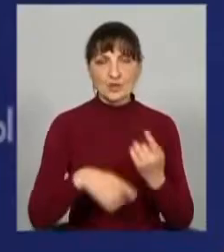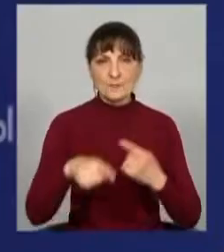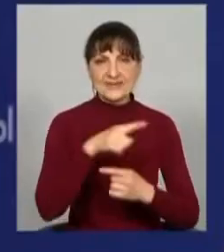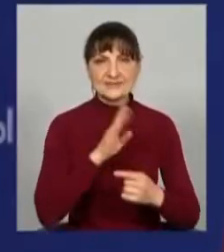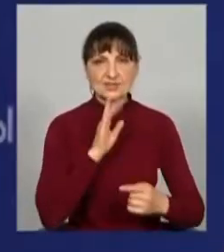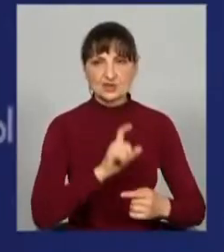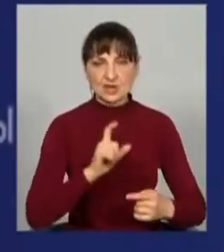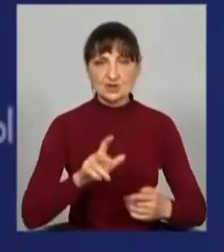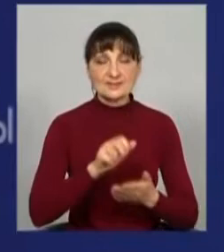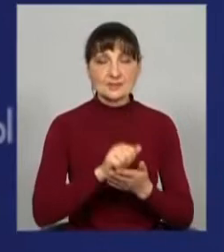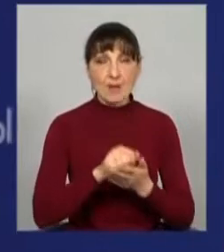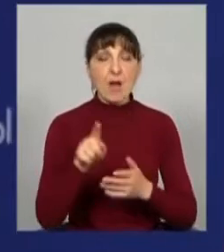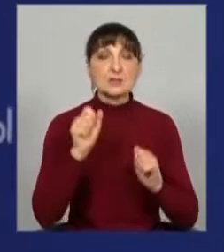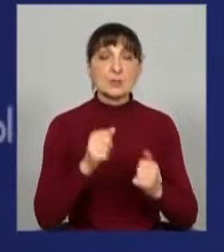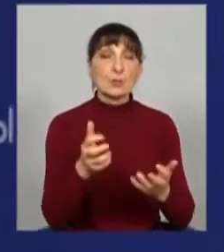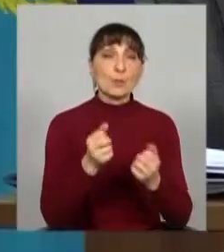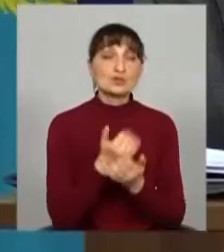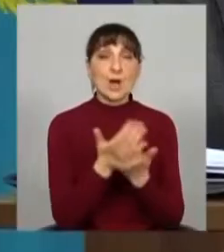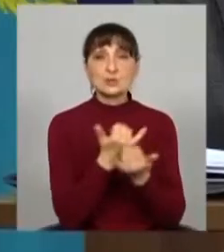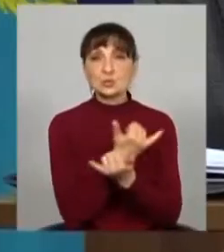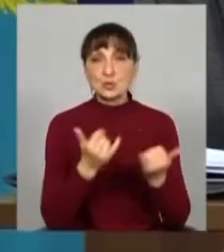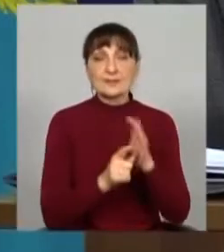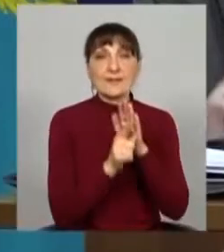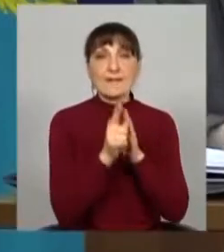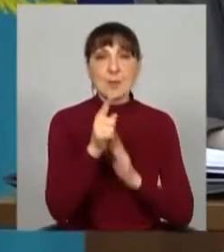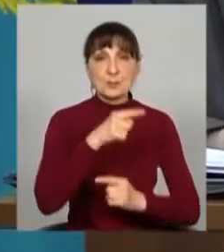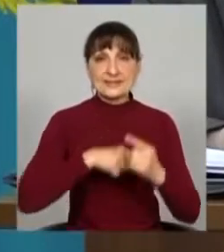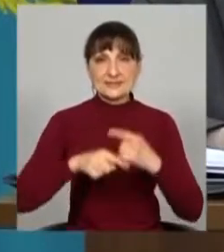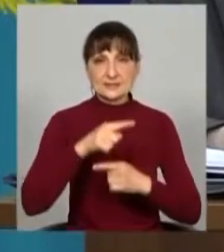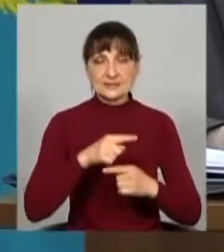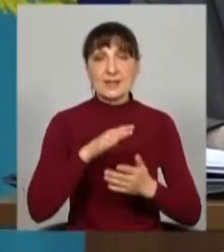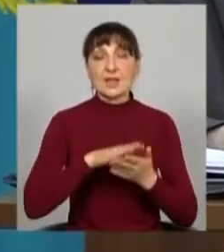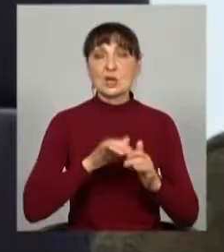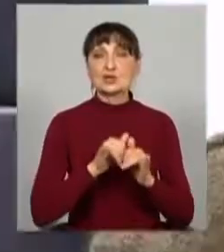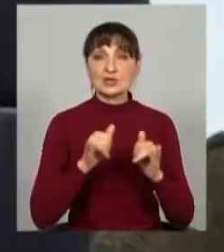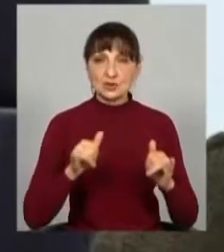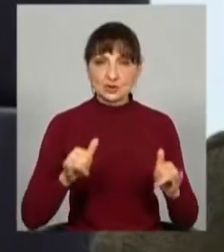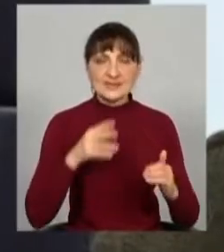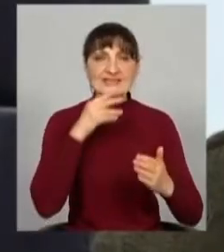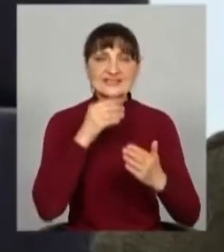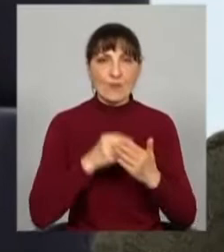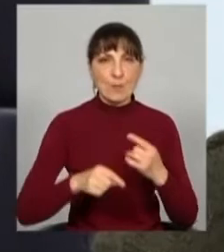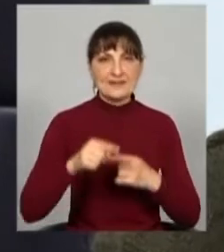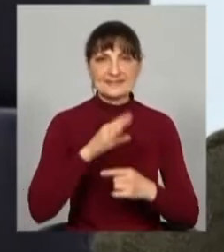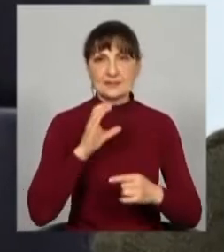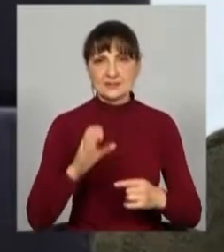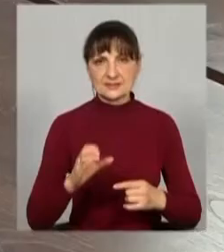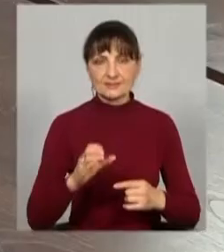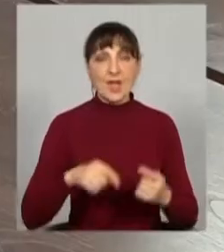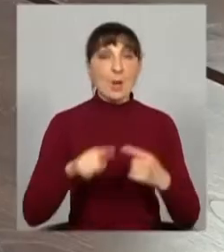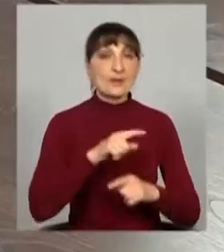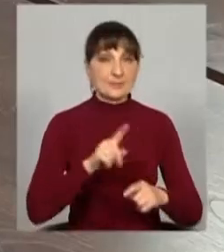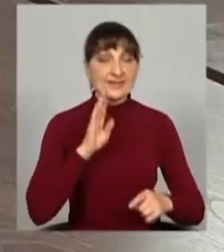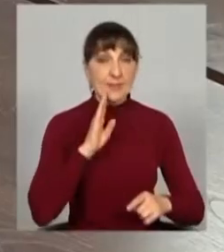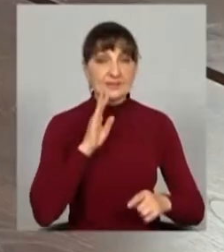бизнес-леди, где они смогут получить ряд услуг для запуска стартапов, дальнейшего расширения и развития существующего бизнеса.